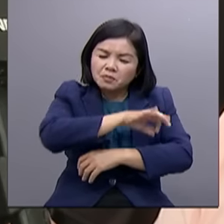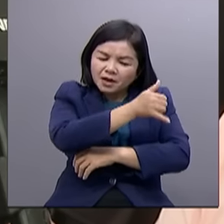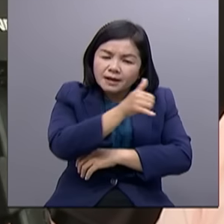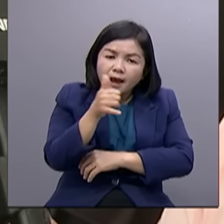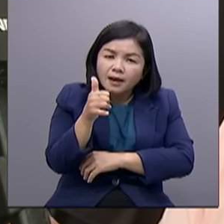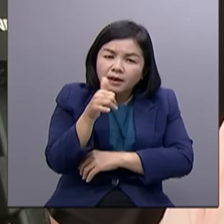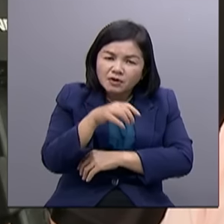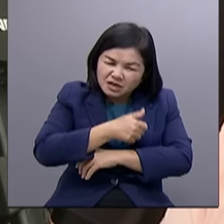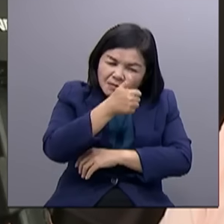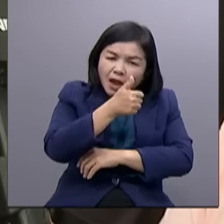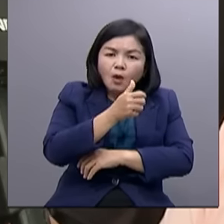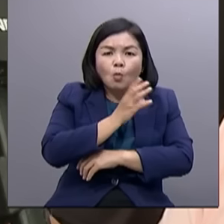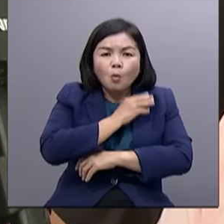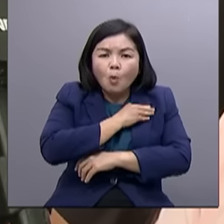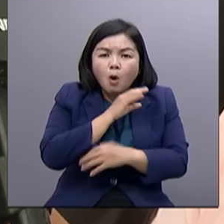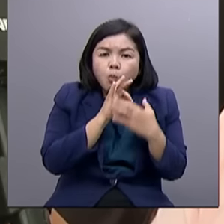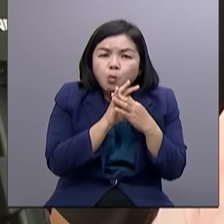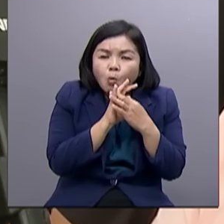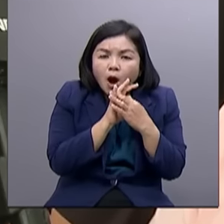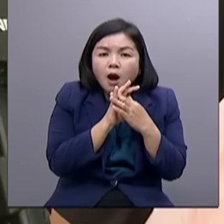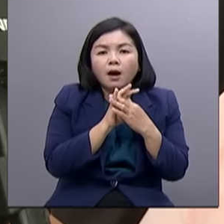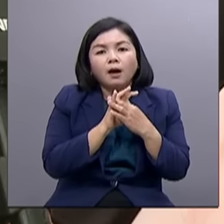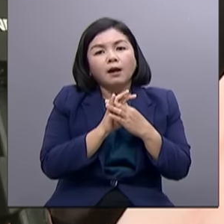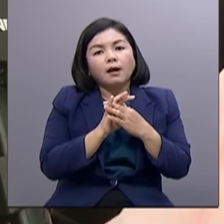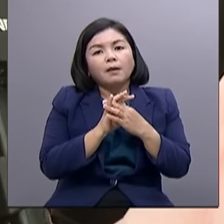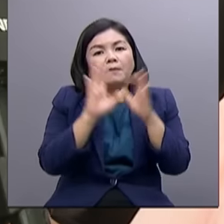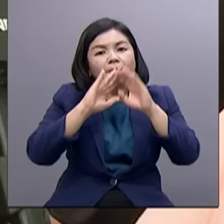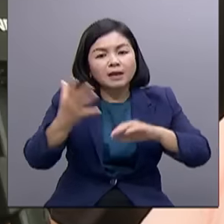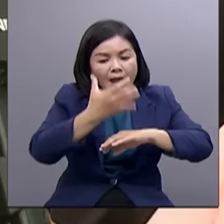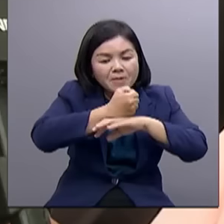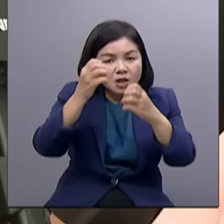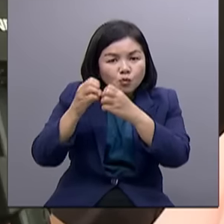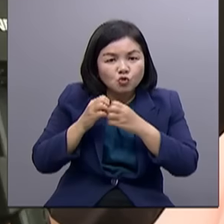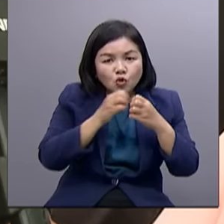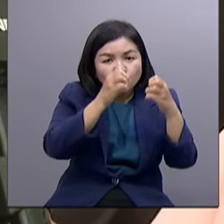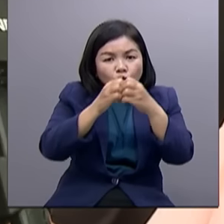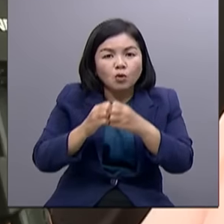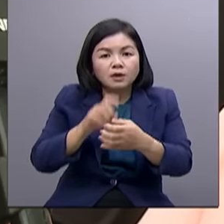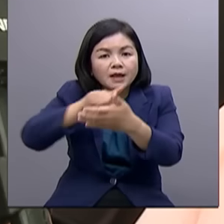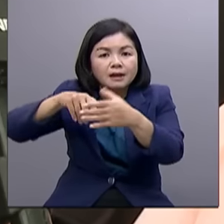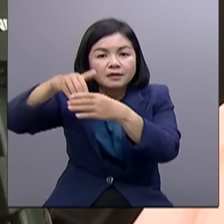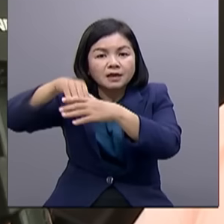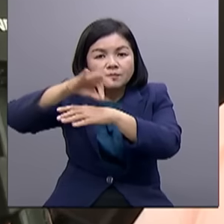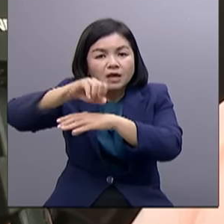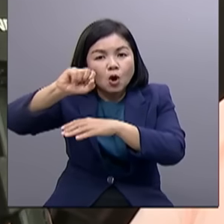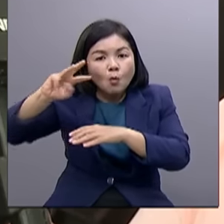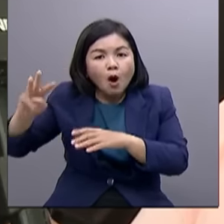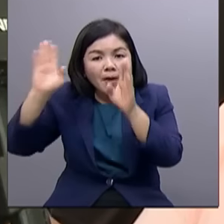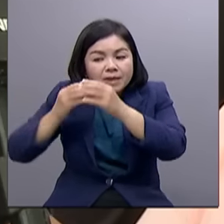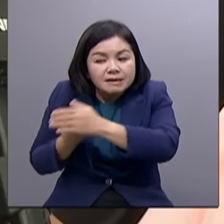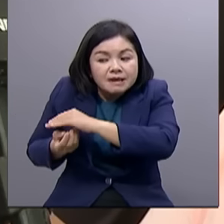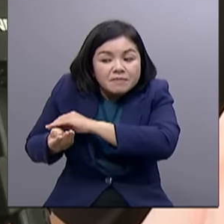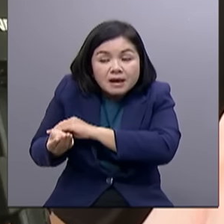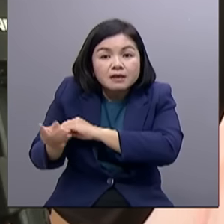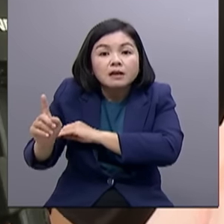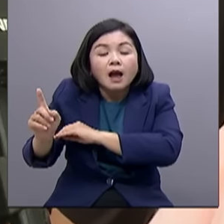นะกลัวว่ามันจะพรรคการเมืองก็จะเข้าไปยุ่งเกี่ยวกับขบวนการนี้หรือมีการล็อบบี้กันผมก็